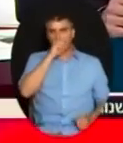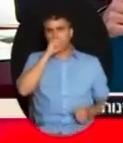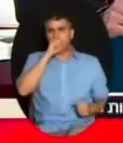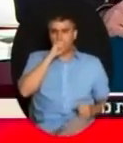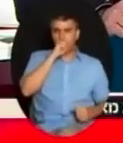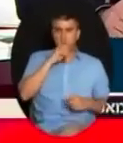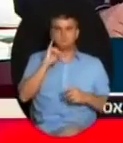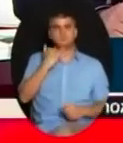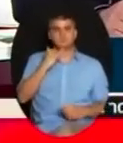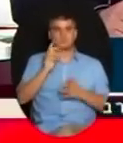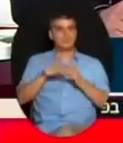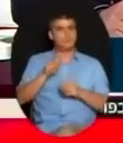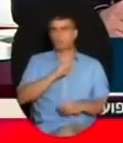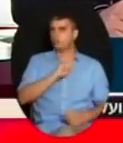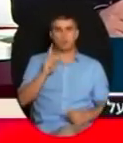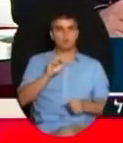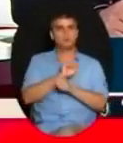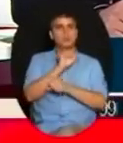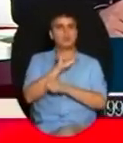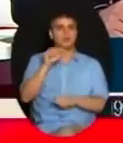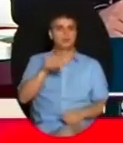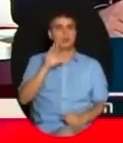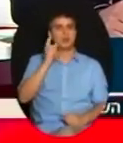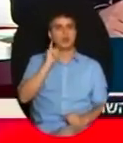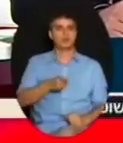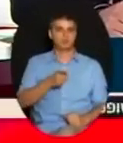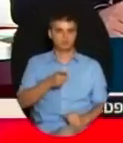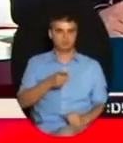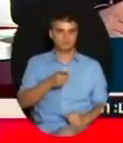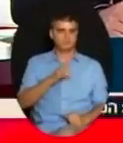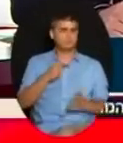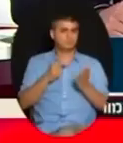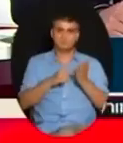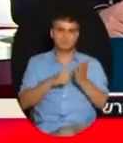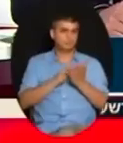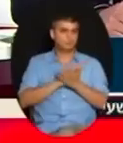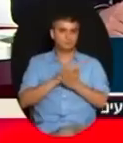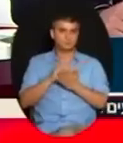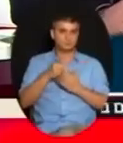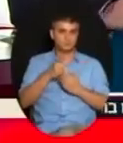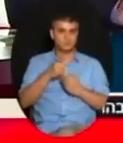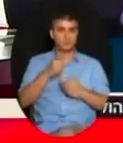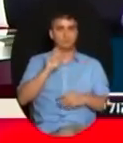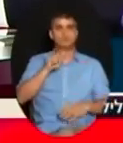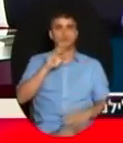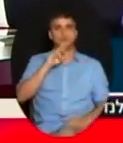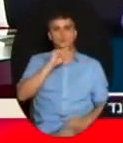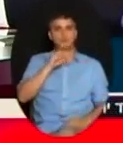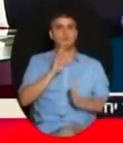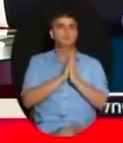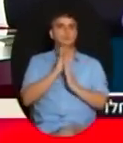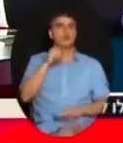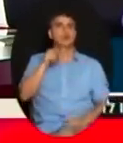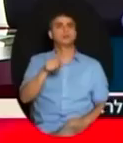נכון, הפרקליטות לא תערער כאן על העונש, ולו מן הטעם שבפני השופט רוזן הם ביקשו את העונש